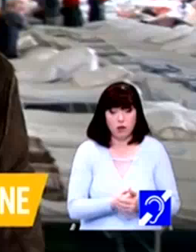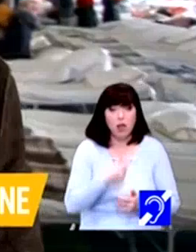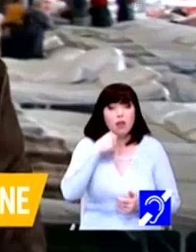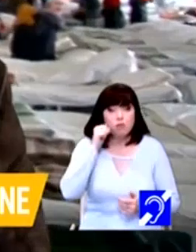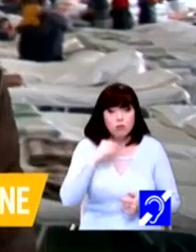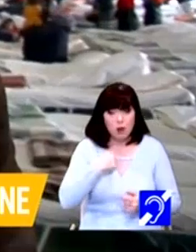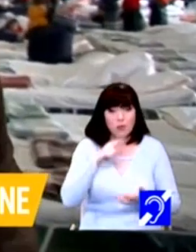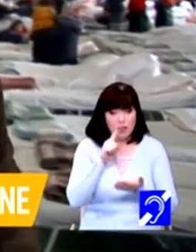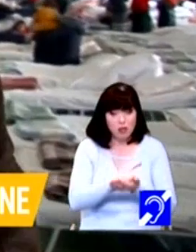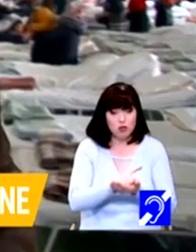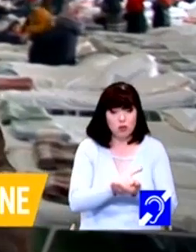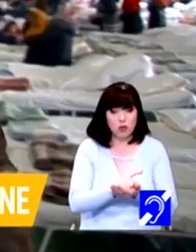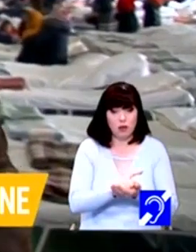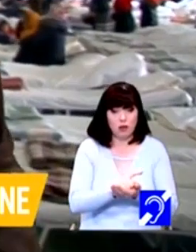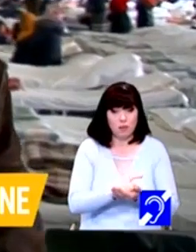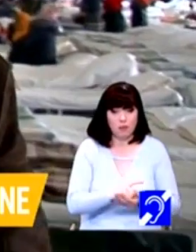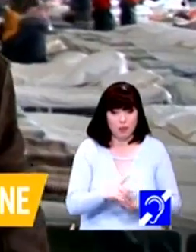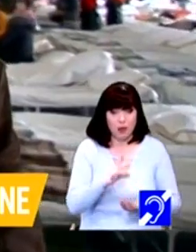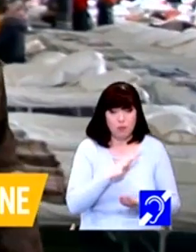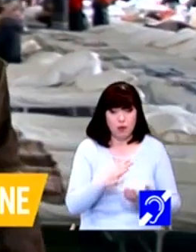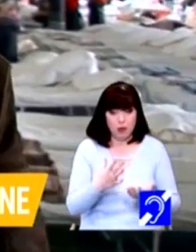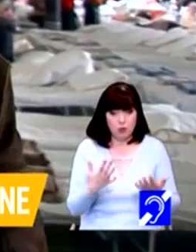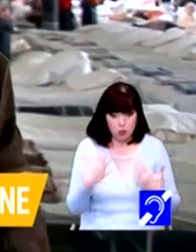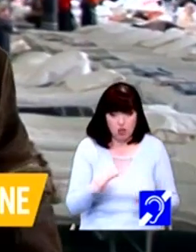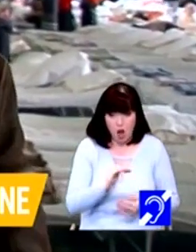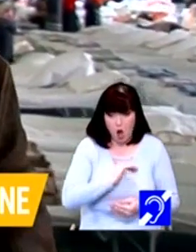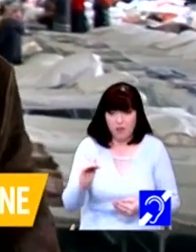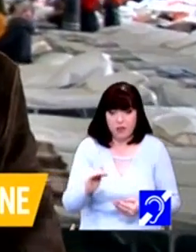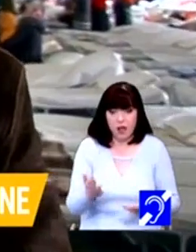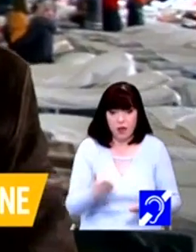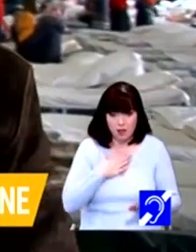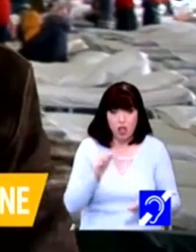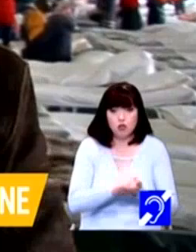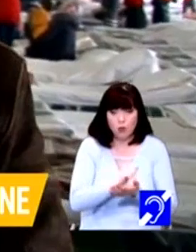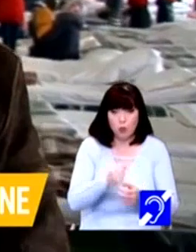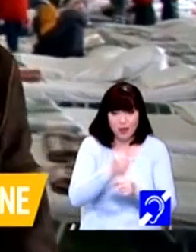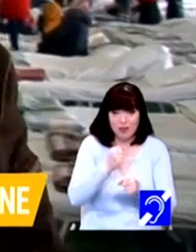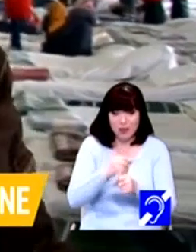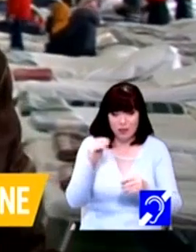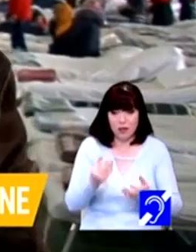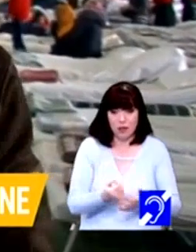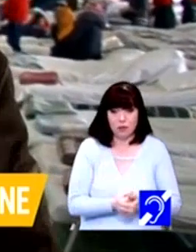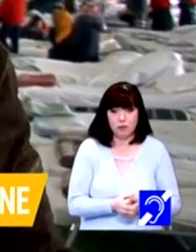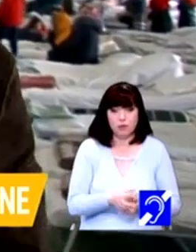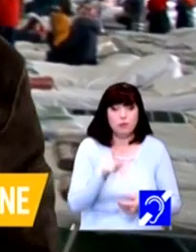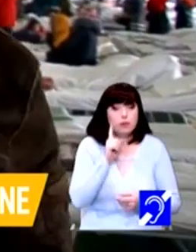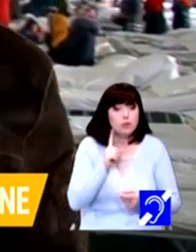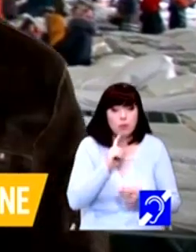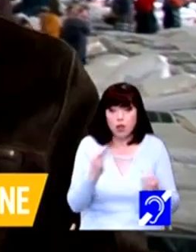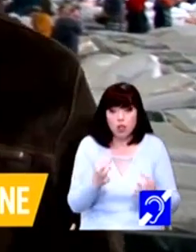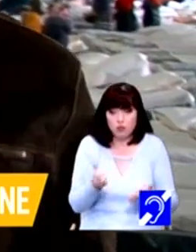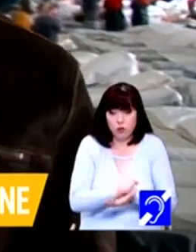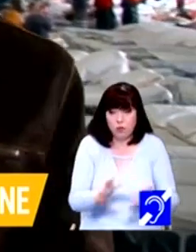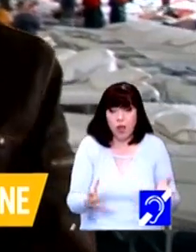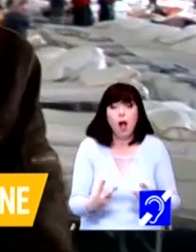мы должны были уже конкретно должны были наши документы делать. Пока ничего не